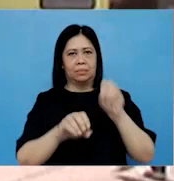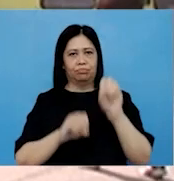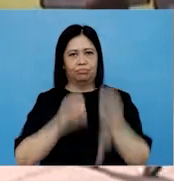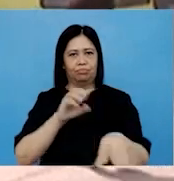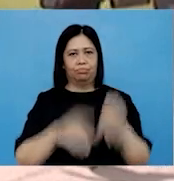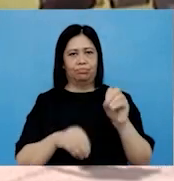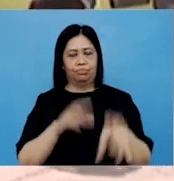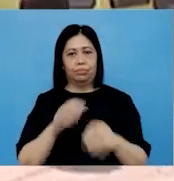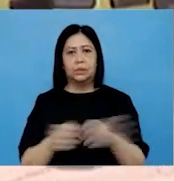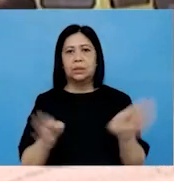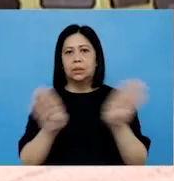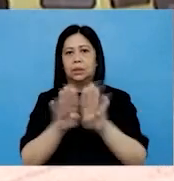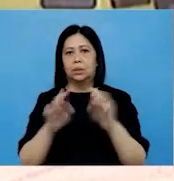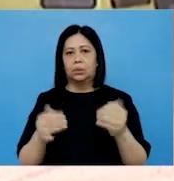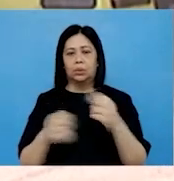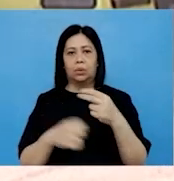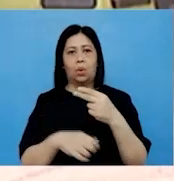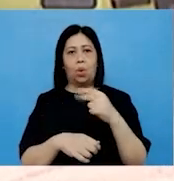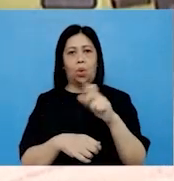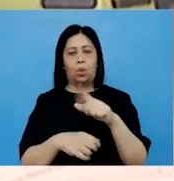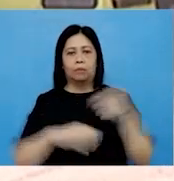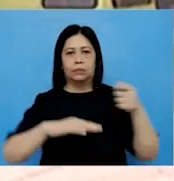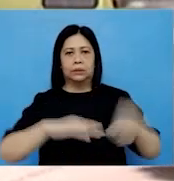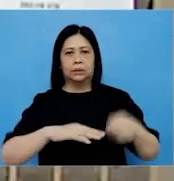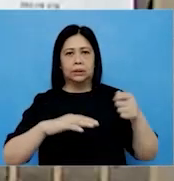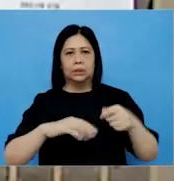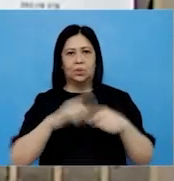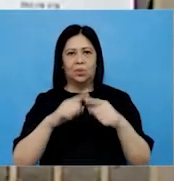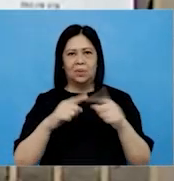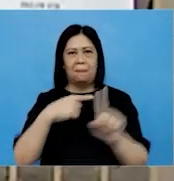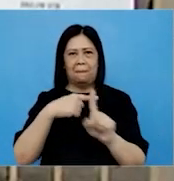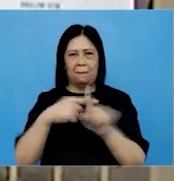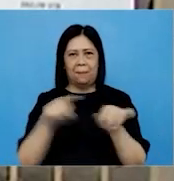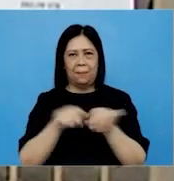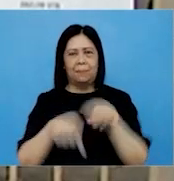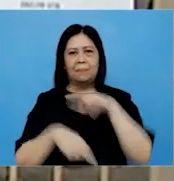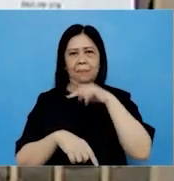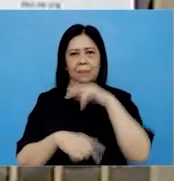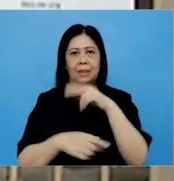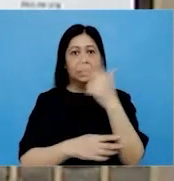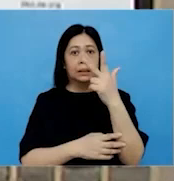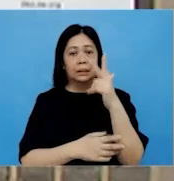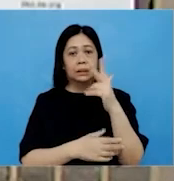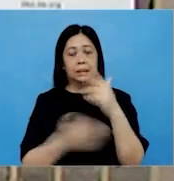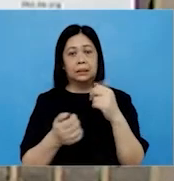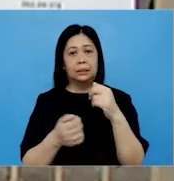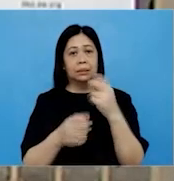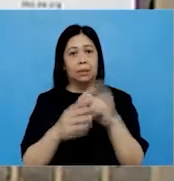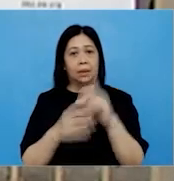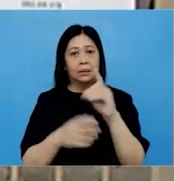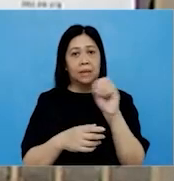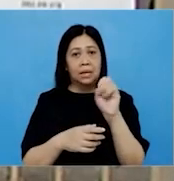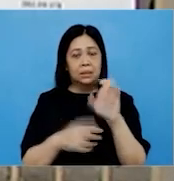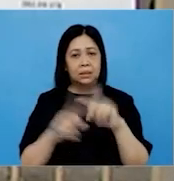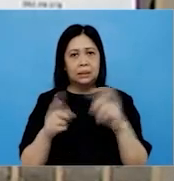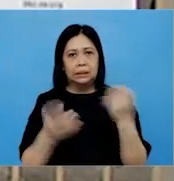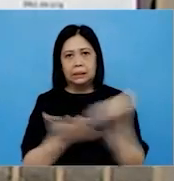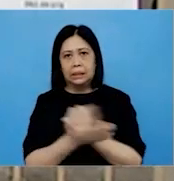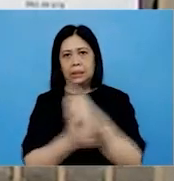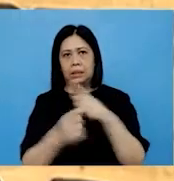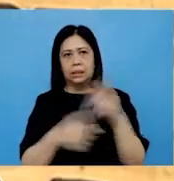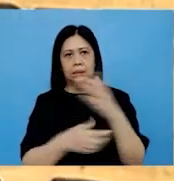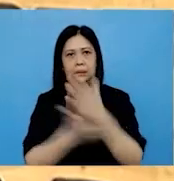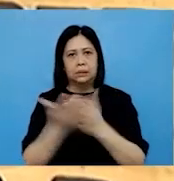Sarado rin ngayon ang Hall of Justice sa Ecolan nang magpositibo rin sa virus ang 30 empleyado. Nasayang tuloy ang araw ng tulad ni